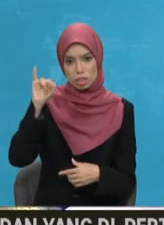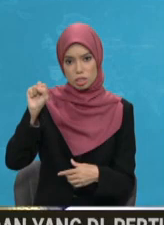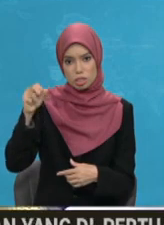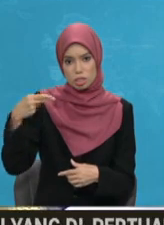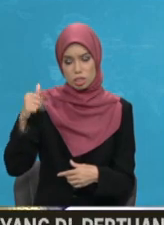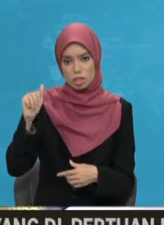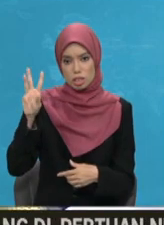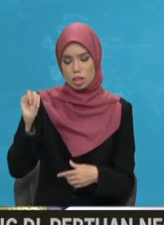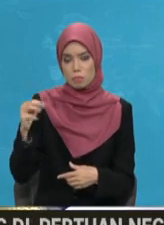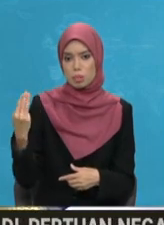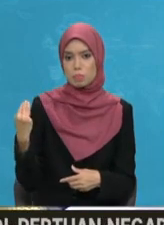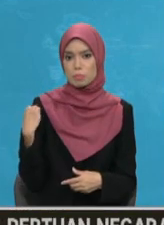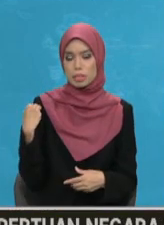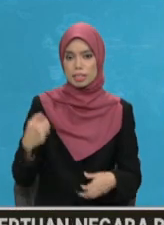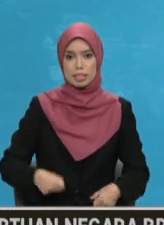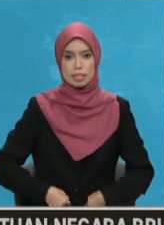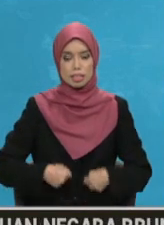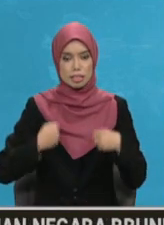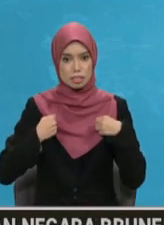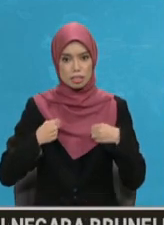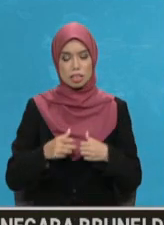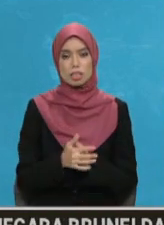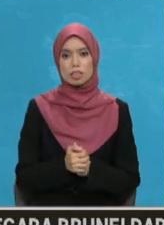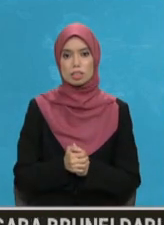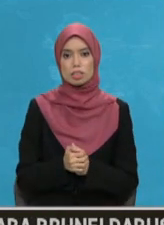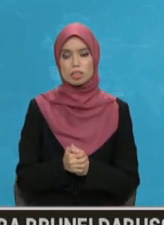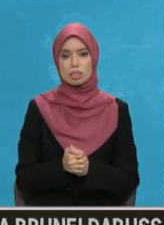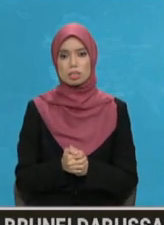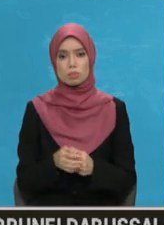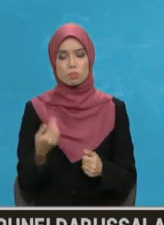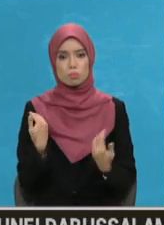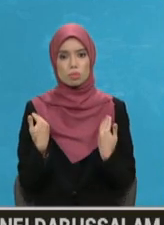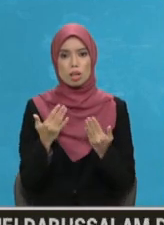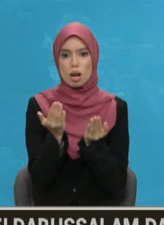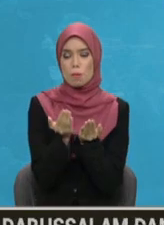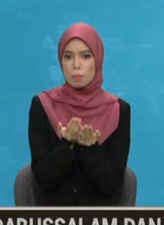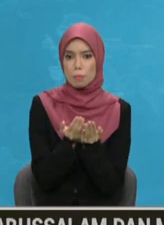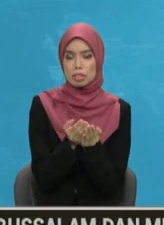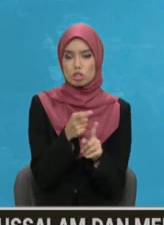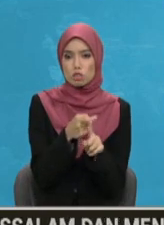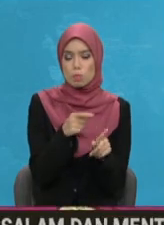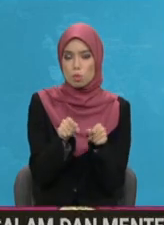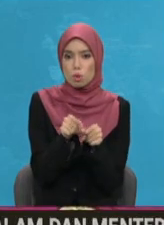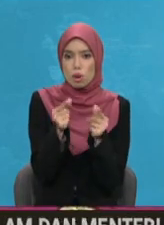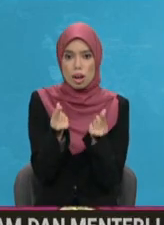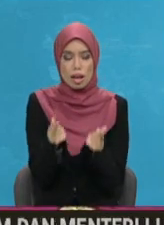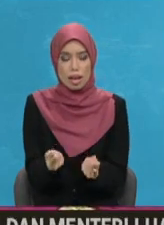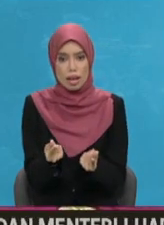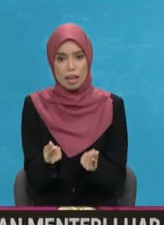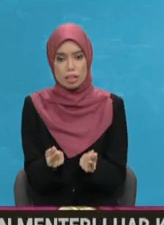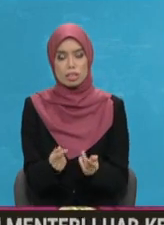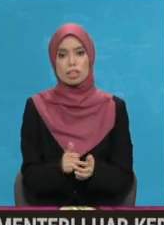Jafar Menteri Kesehatan antara pengisian majelis bacaan ayat suci Alquran beserta maknanya